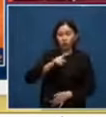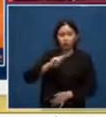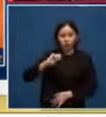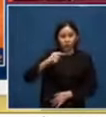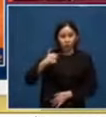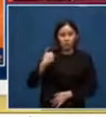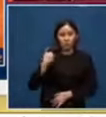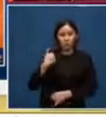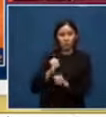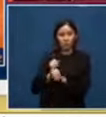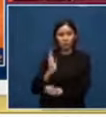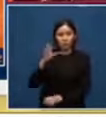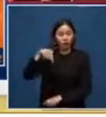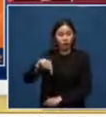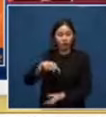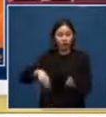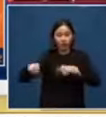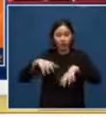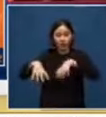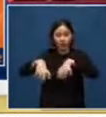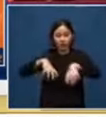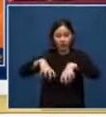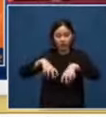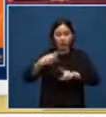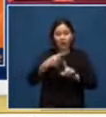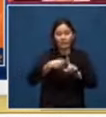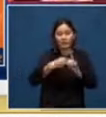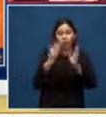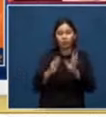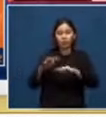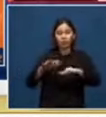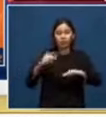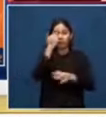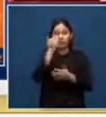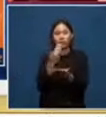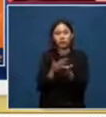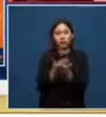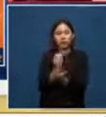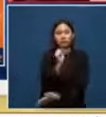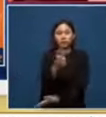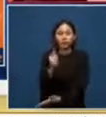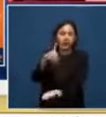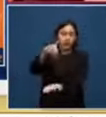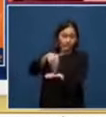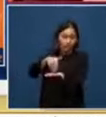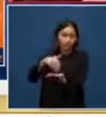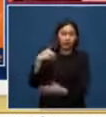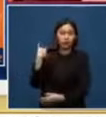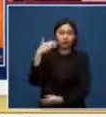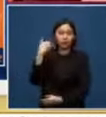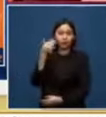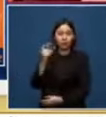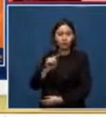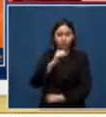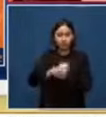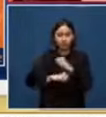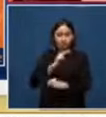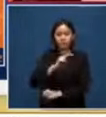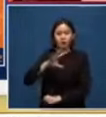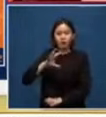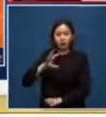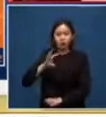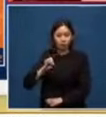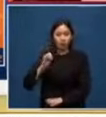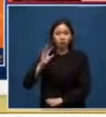จำกัดมาจัดการบริหารปล่อยเช่าให้บุคคลทั่วไปเพื่อนำมาชำระค่าส่วนกลางนะครับและก็ต่อมาในปี2565